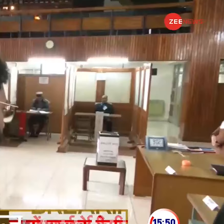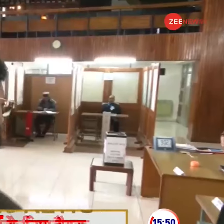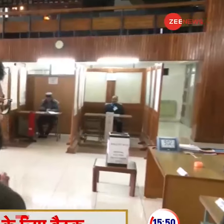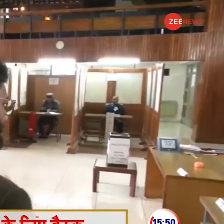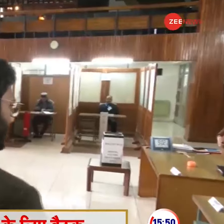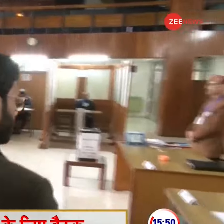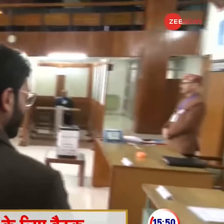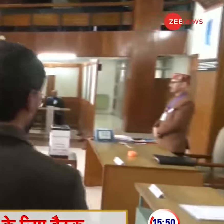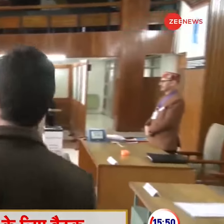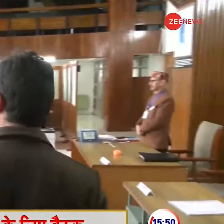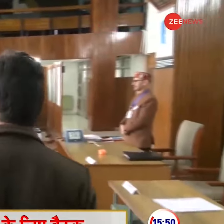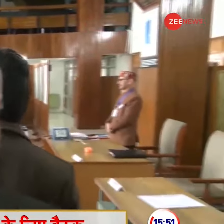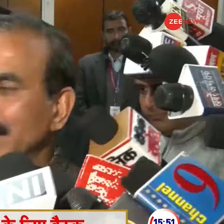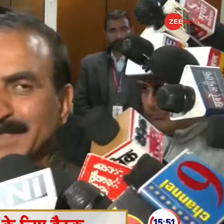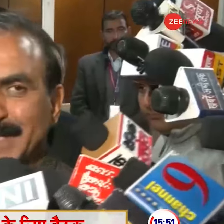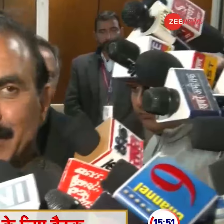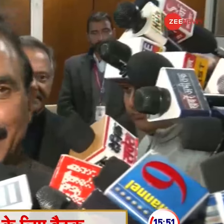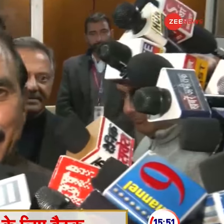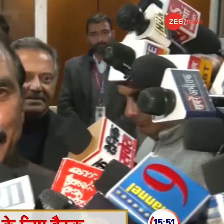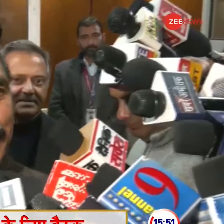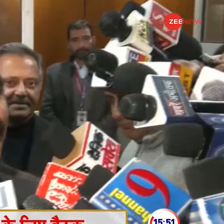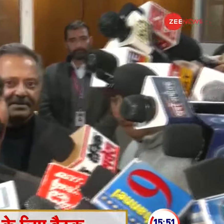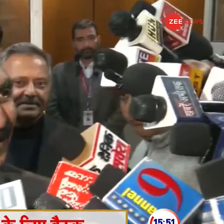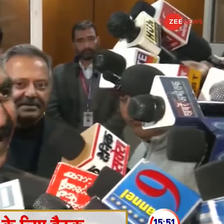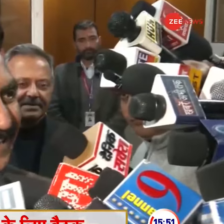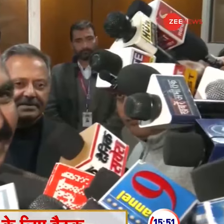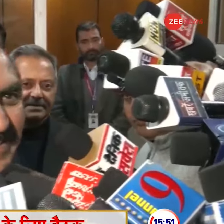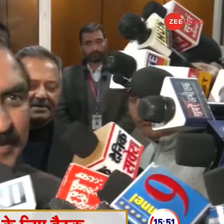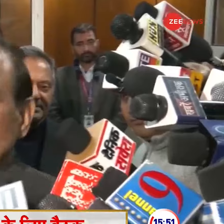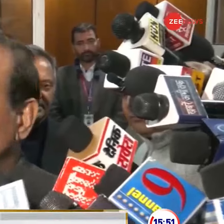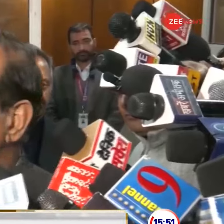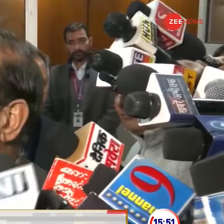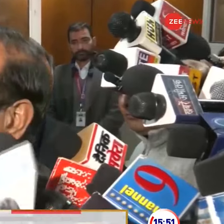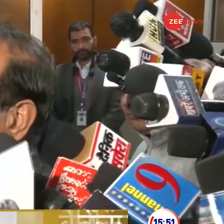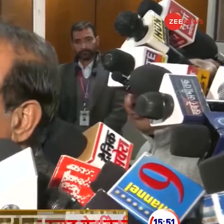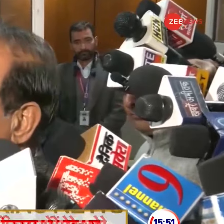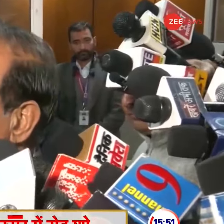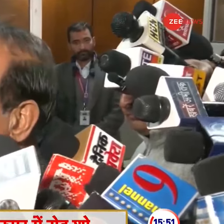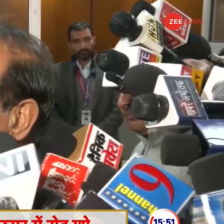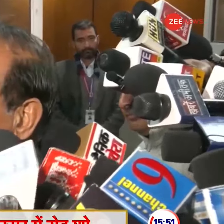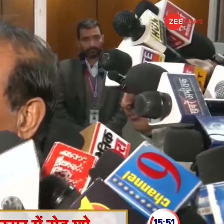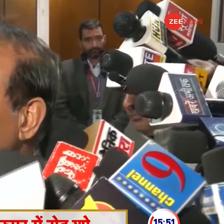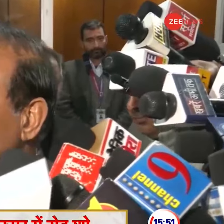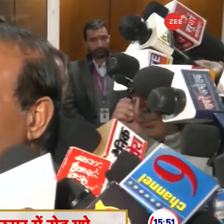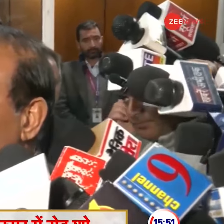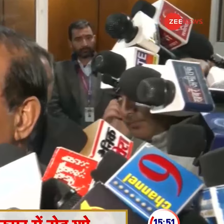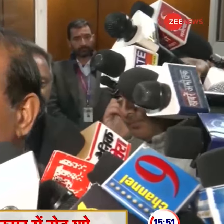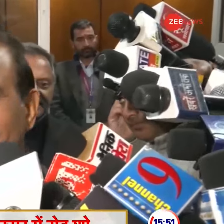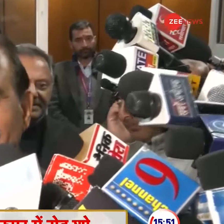ठाकुर ने कहा कि इसकी नौबत ही नहीं आएगी बस कल का इंतिजार करें वहीं